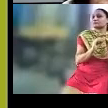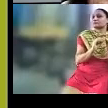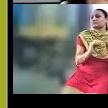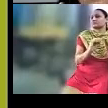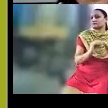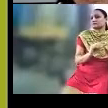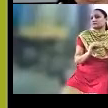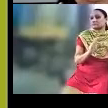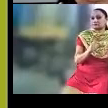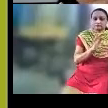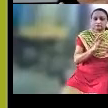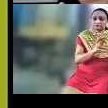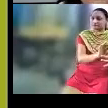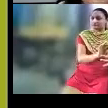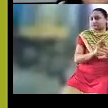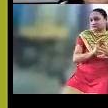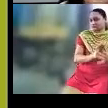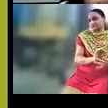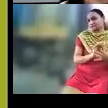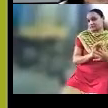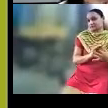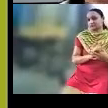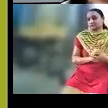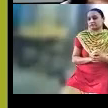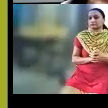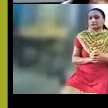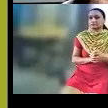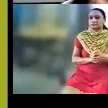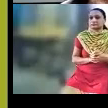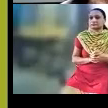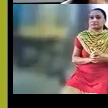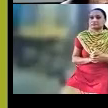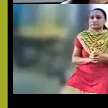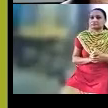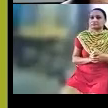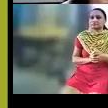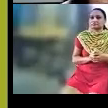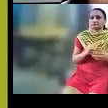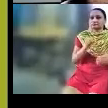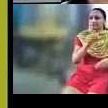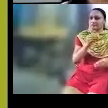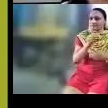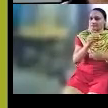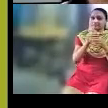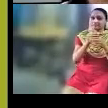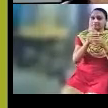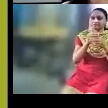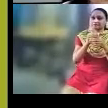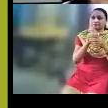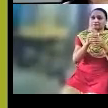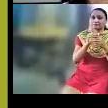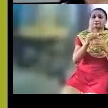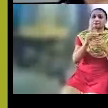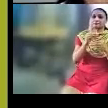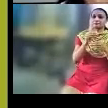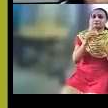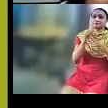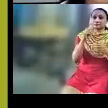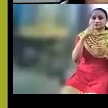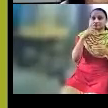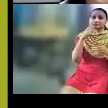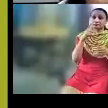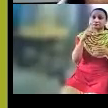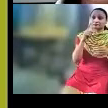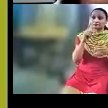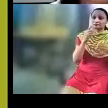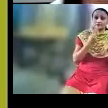रिलेशनशिप एंड इंटरैक्शंस। और दिस इंक्लूड्स टीचिंग केयर गिवर्स हाउ टू इफेक्टिवली कम्युनिकेट एंड प्ले विद देयर